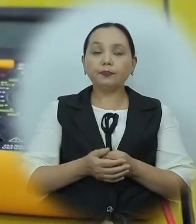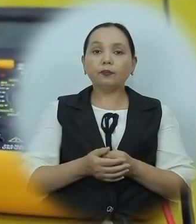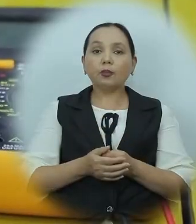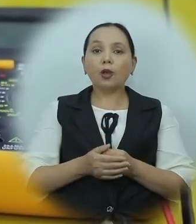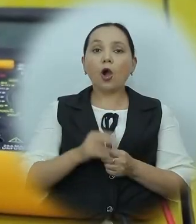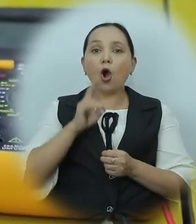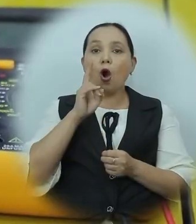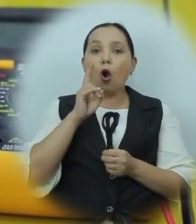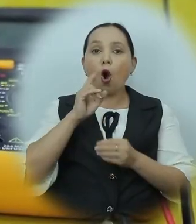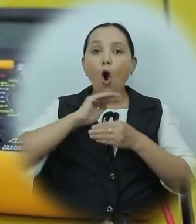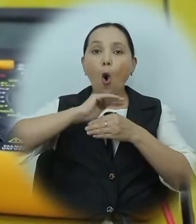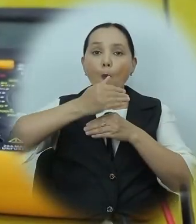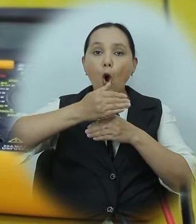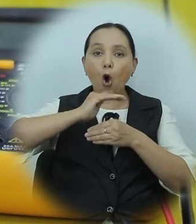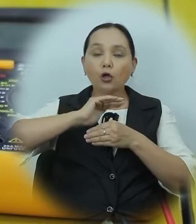usti qopqog'ini